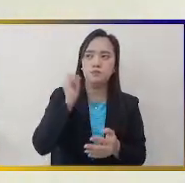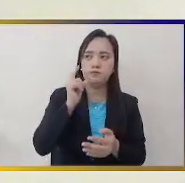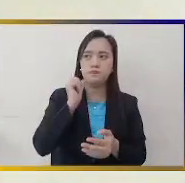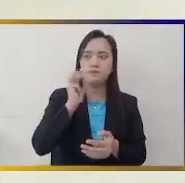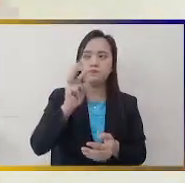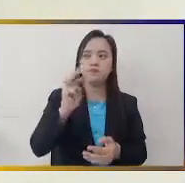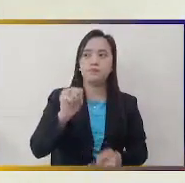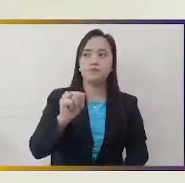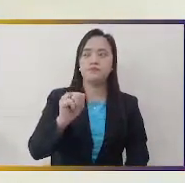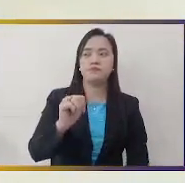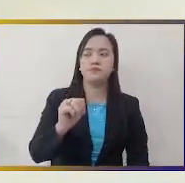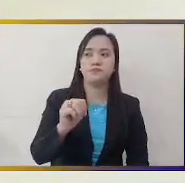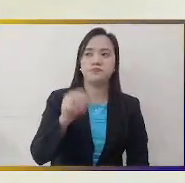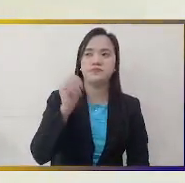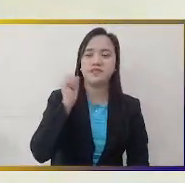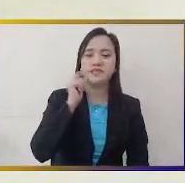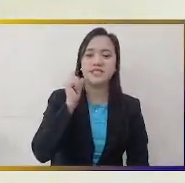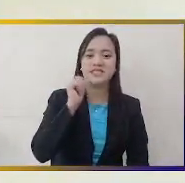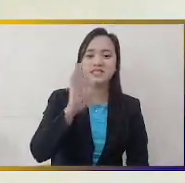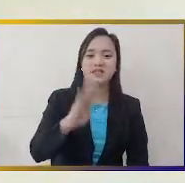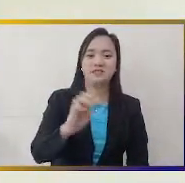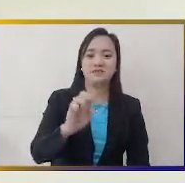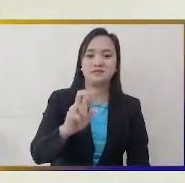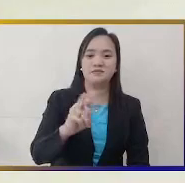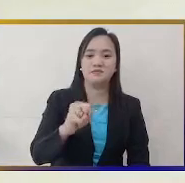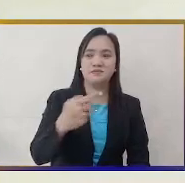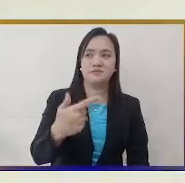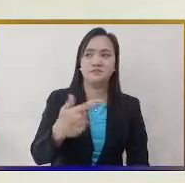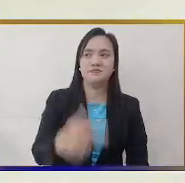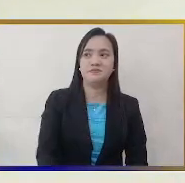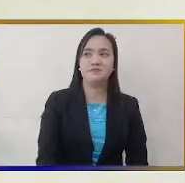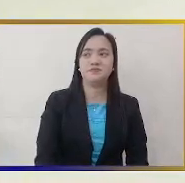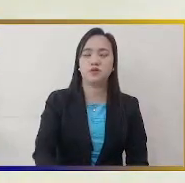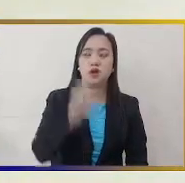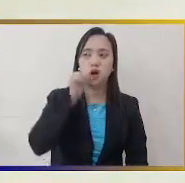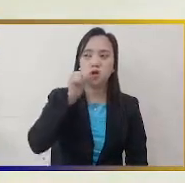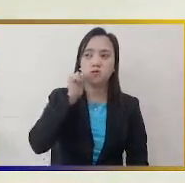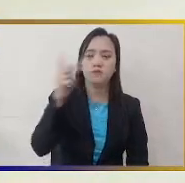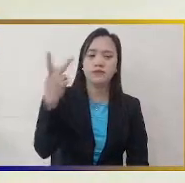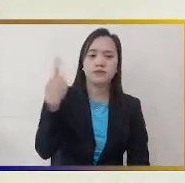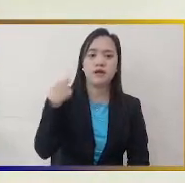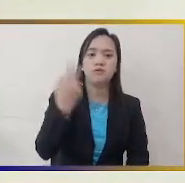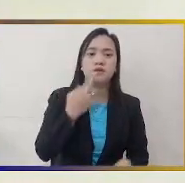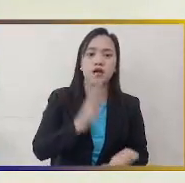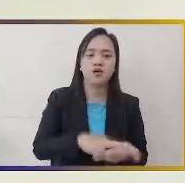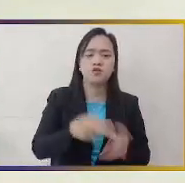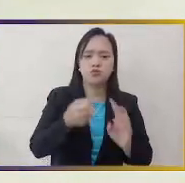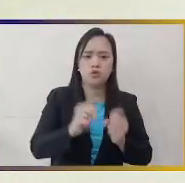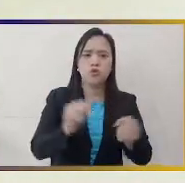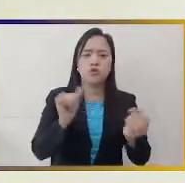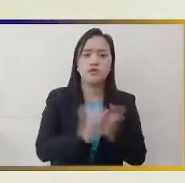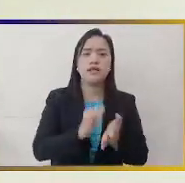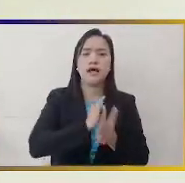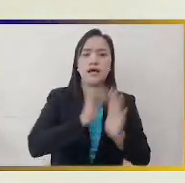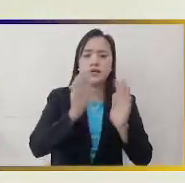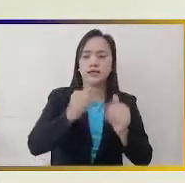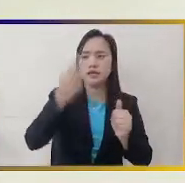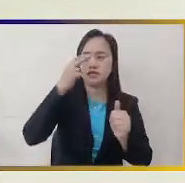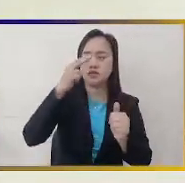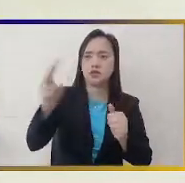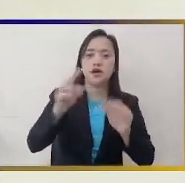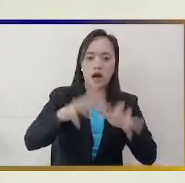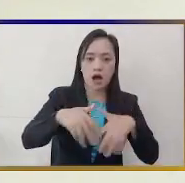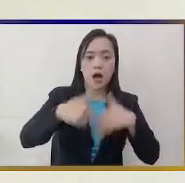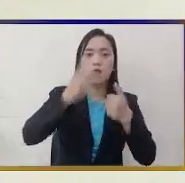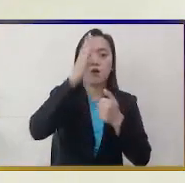na naman sa akin yan ah Humihingi ako ng record para kita ko yung pagpapala at ipinapakita